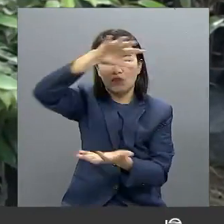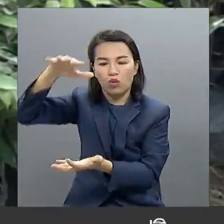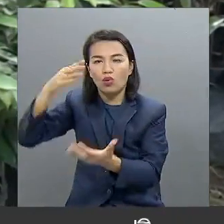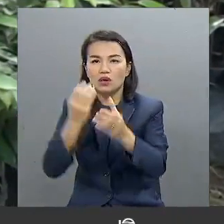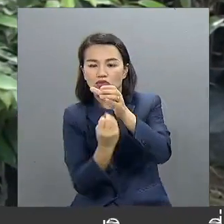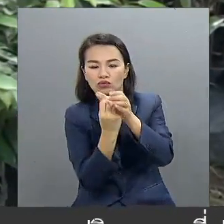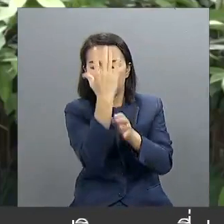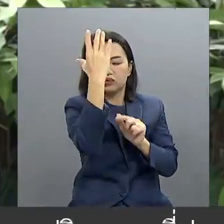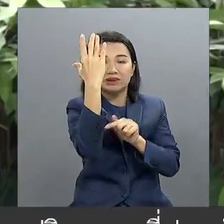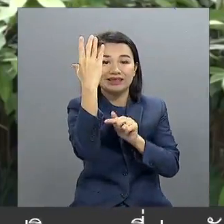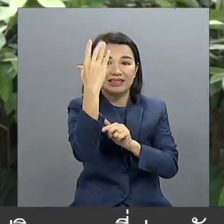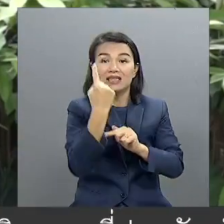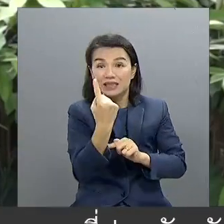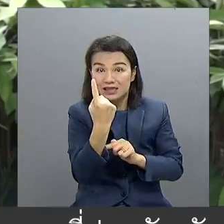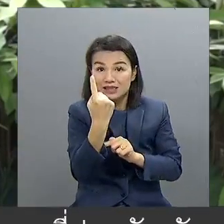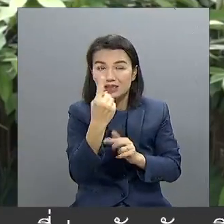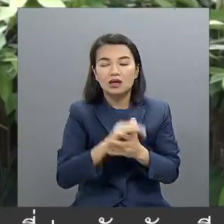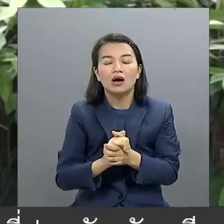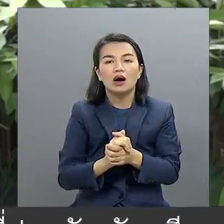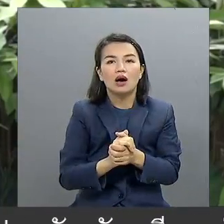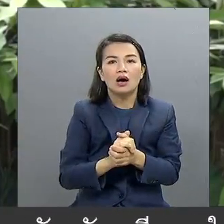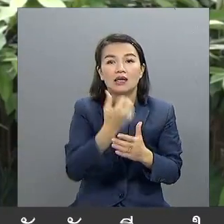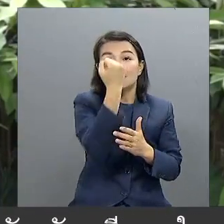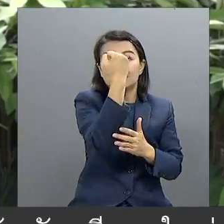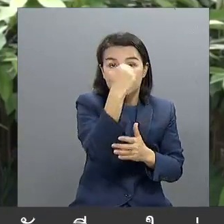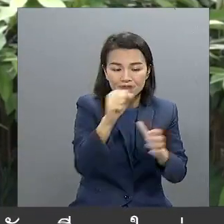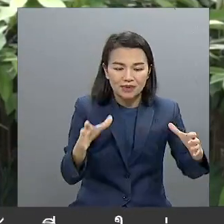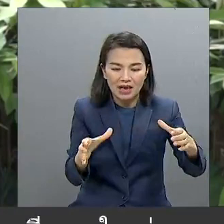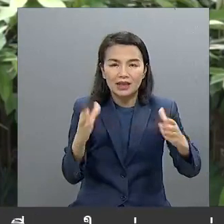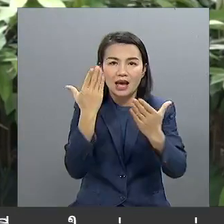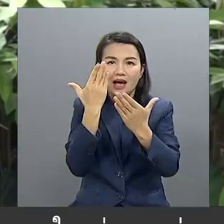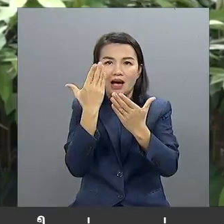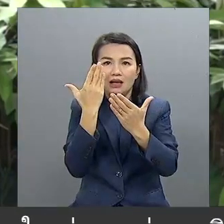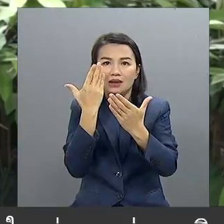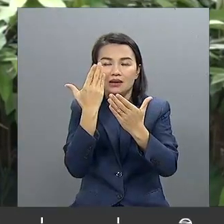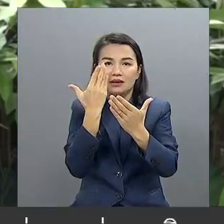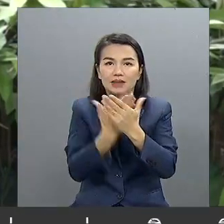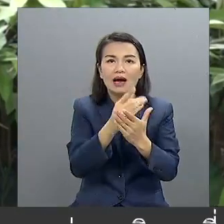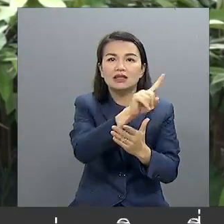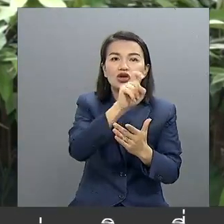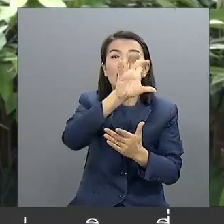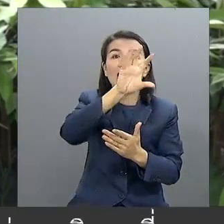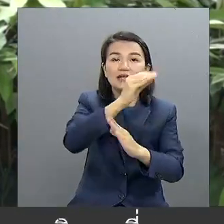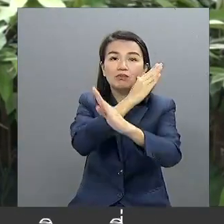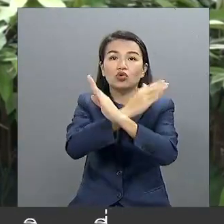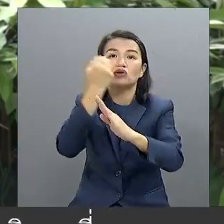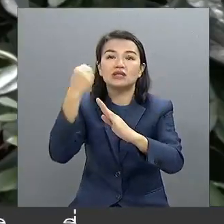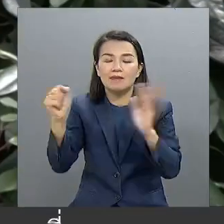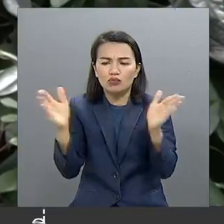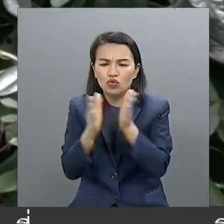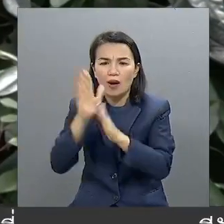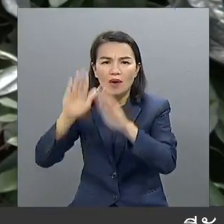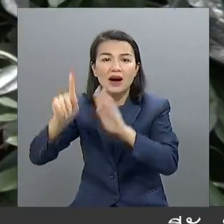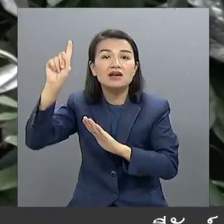ี่ 10 ต้น é mammalsรั ราคา 1 ต้นละ 150 บาแทงไหมก็ไม่แงเนรัง 1,500